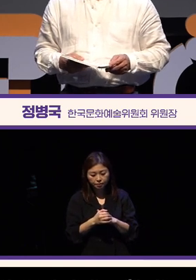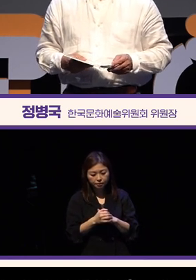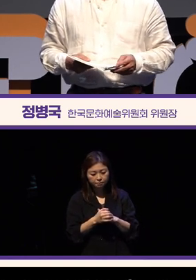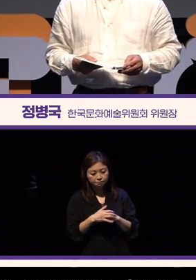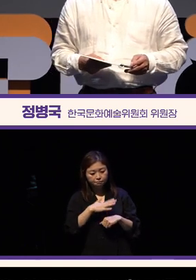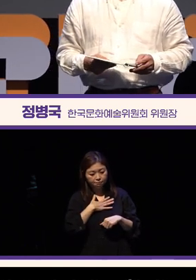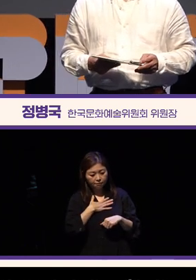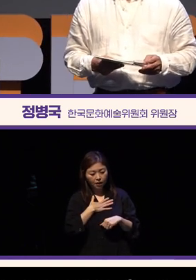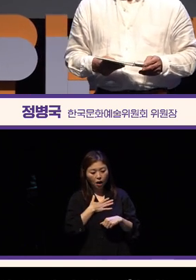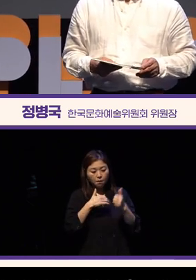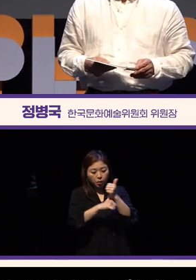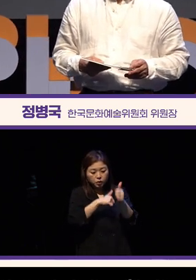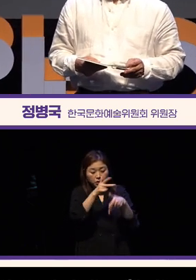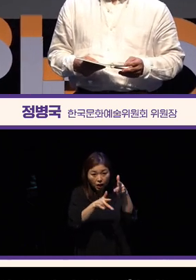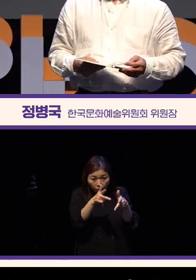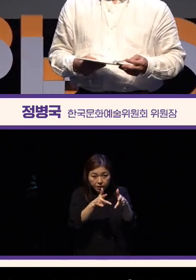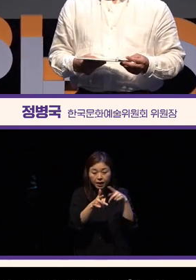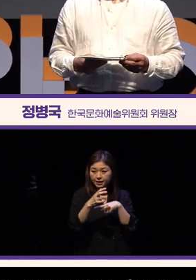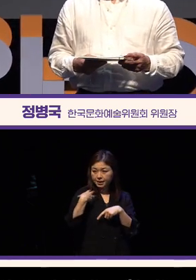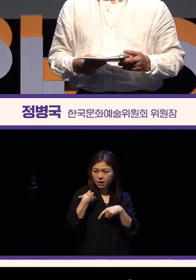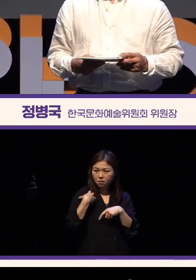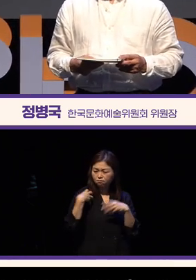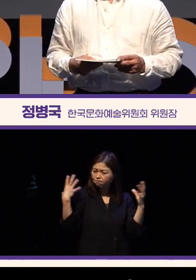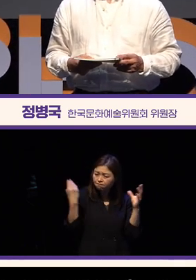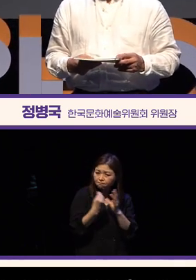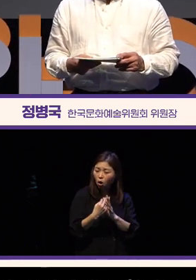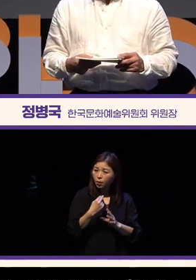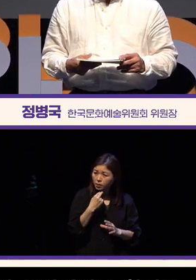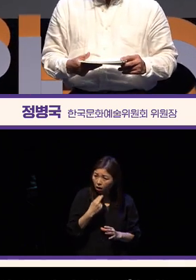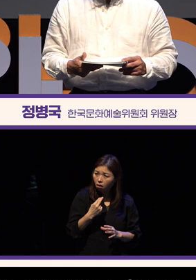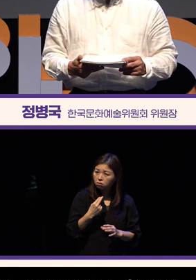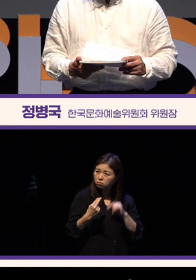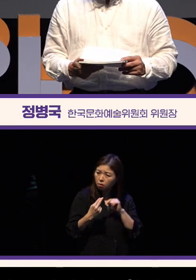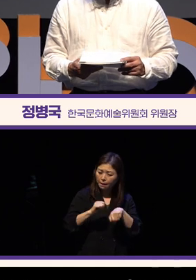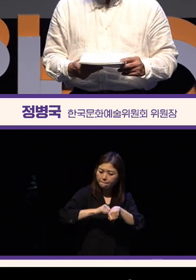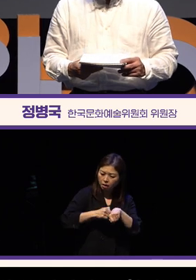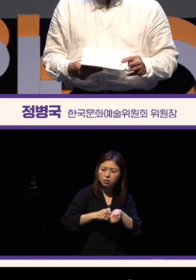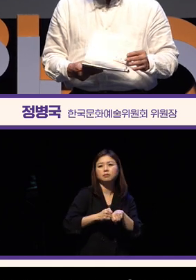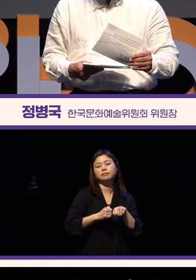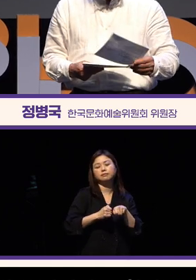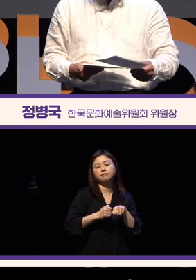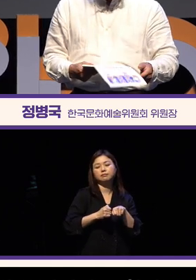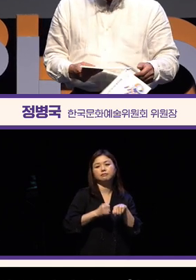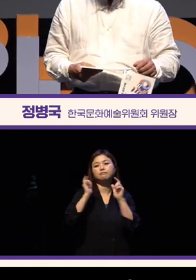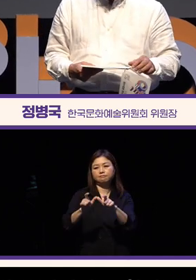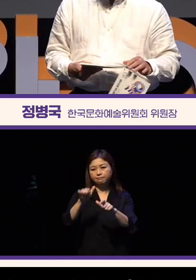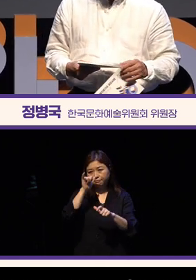경우에는 제재 조치를 하는 방안을 마련해 보았습니다.